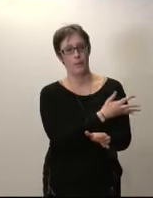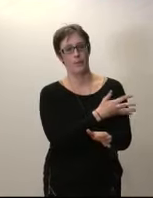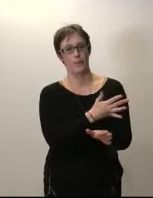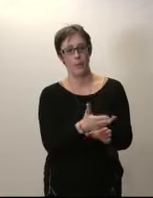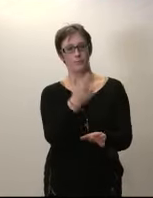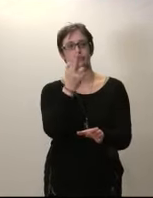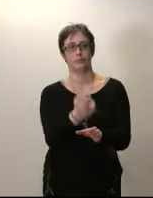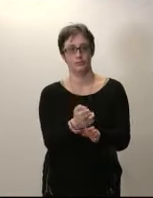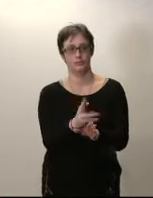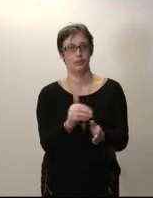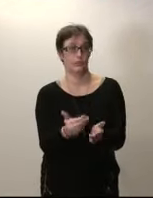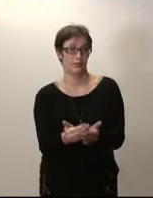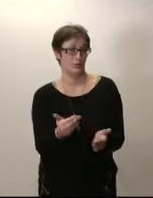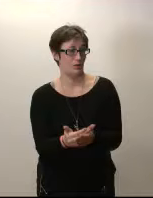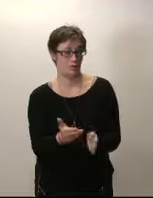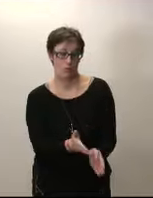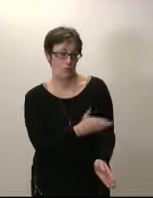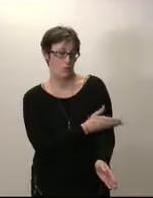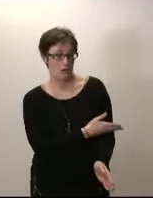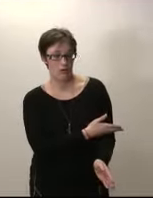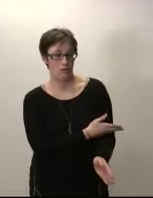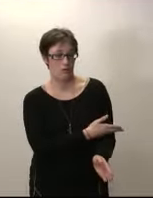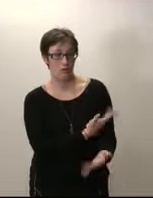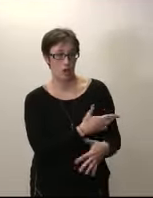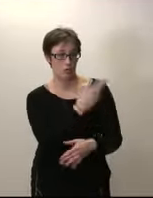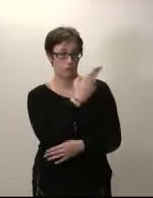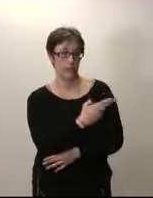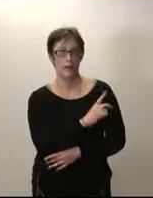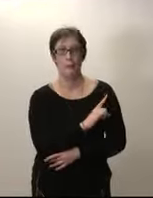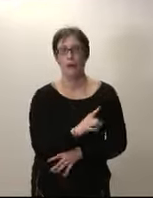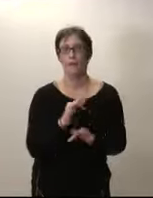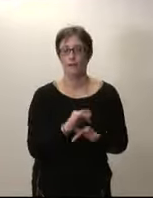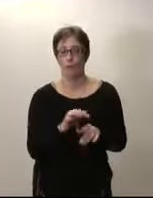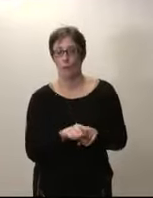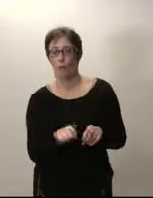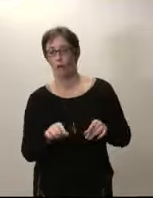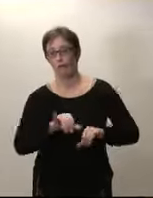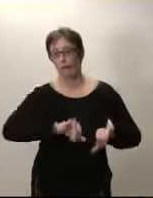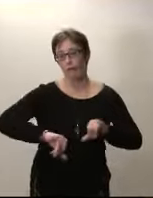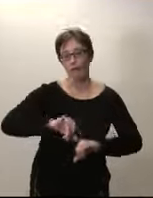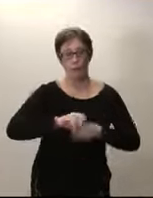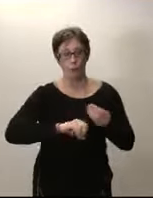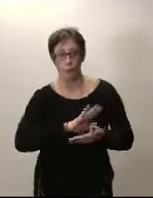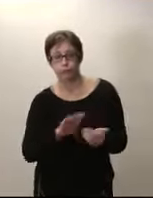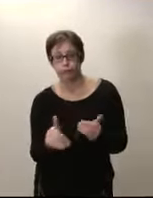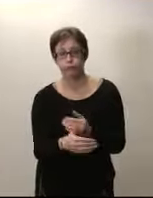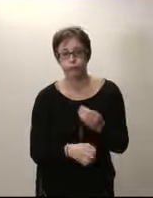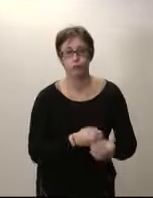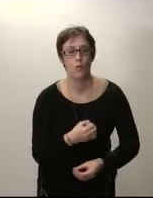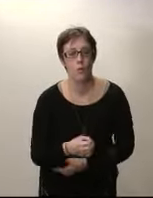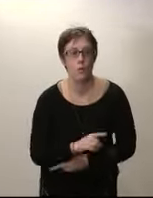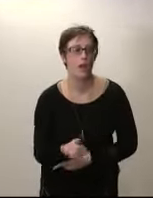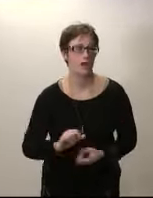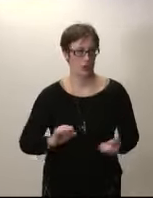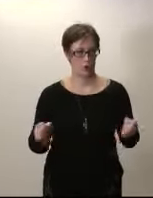commencé auparavant, et non pas pour noyer le poisson ou perturber... Alors bon, c'est un changement, bon, il faut s'y